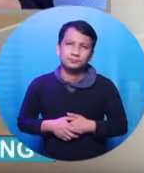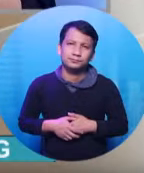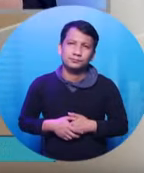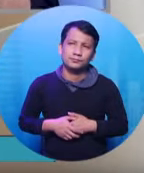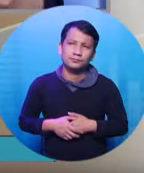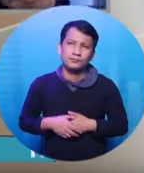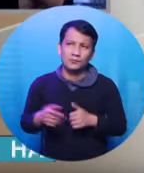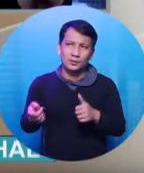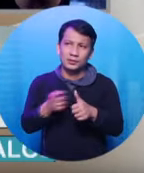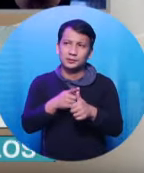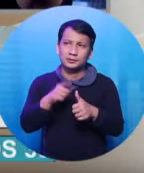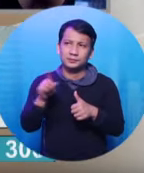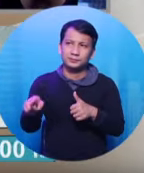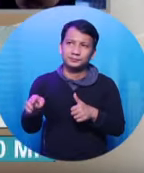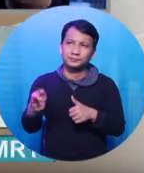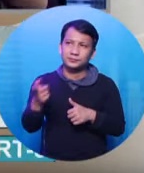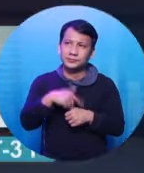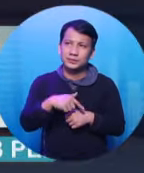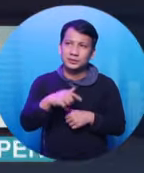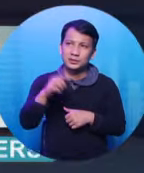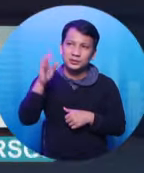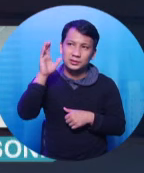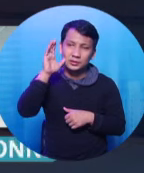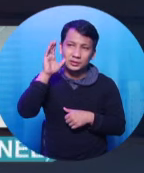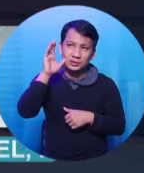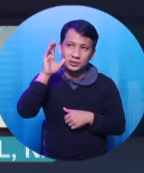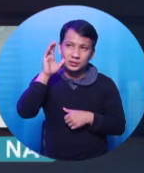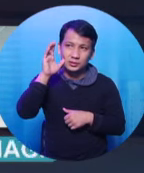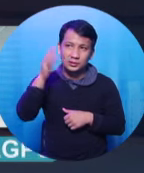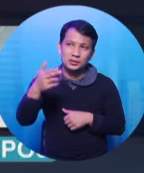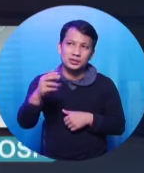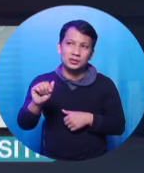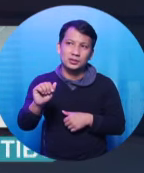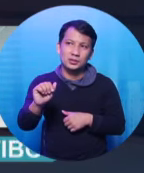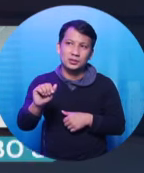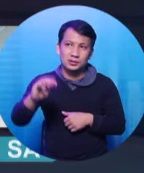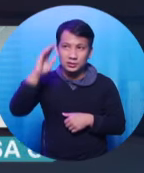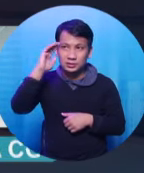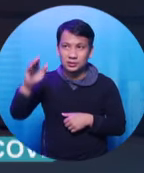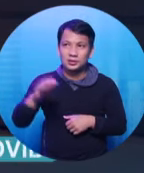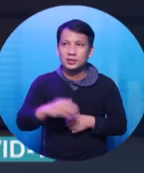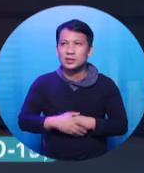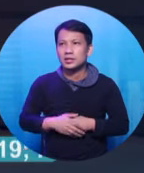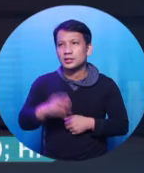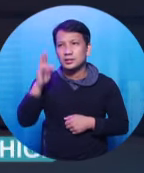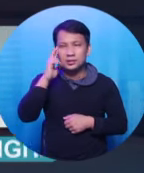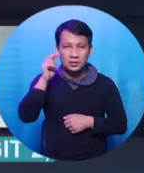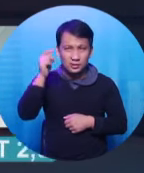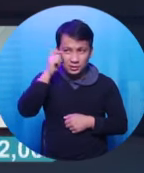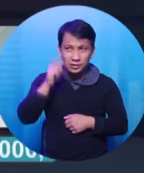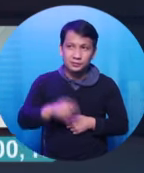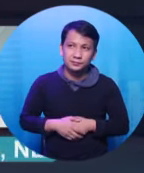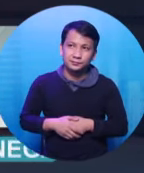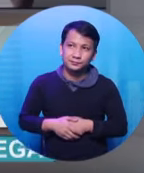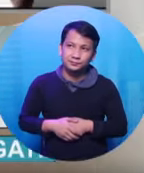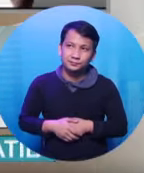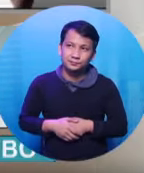Okay, unahin natin si Miss Chia. Okay. Hi, Sir Rafi. Ma'am, magandang